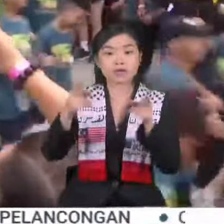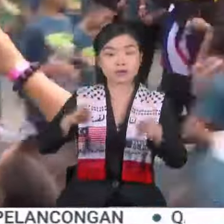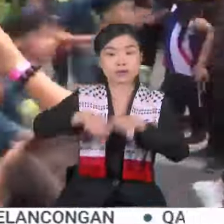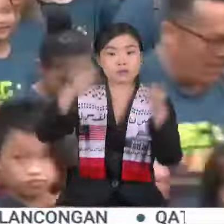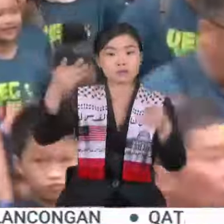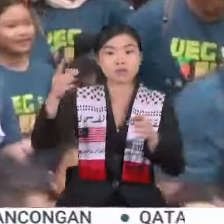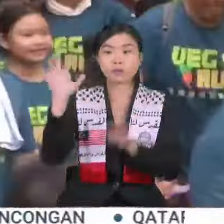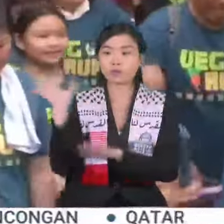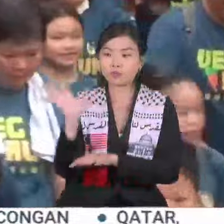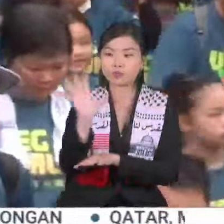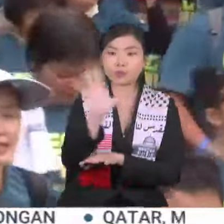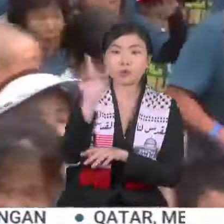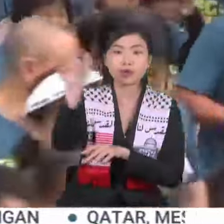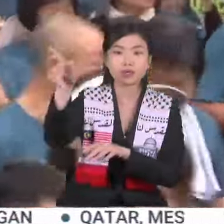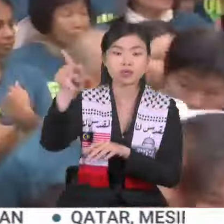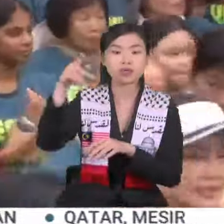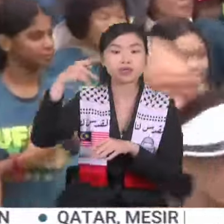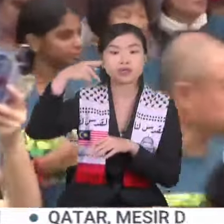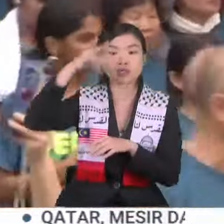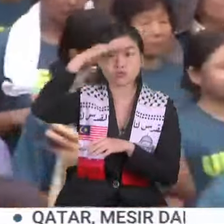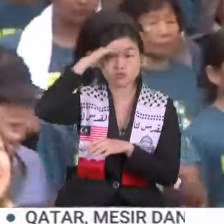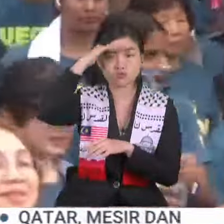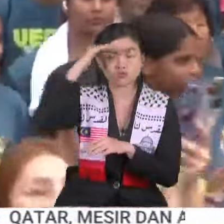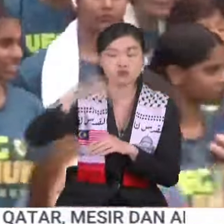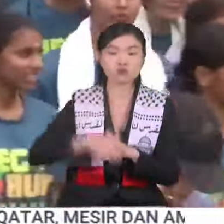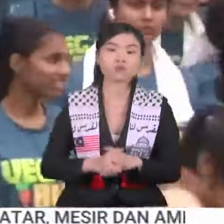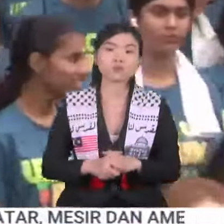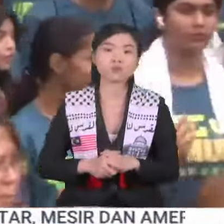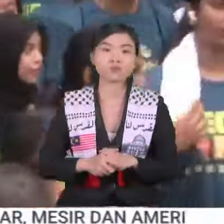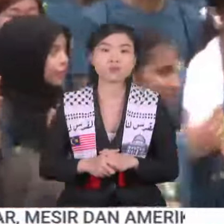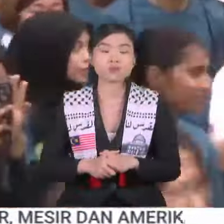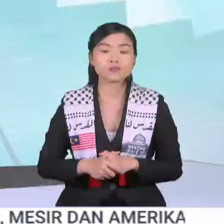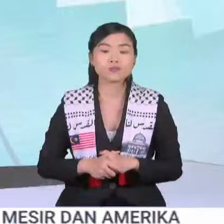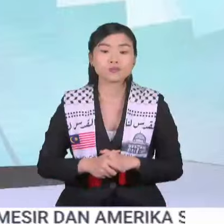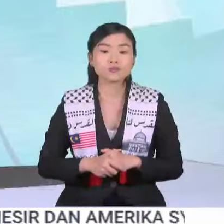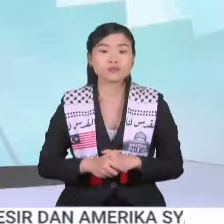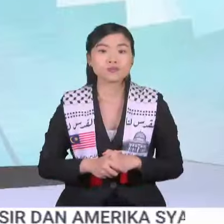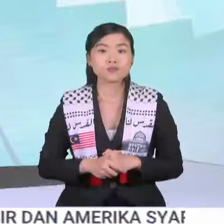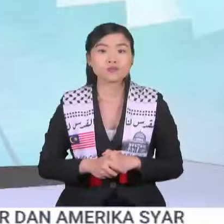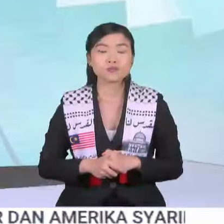di Puteri Harbour, Iskandar Puteri, Johor.